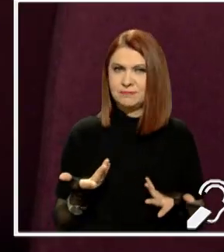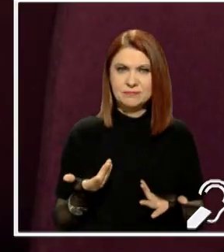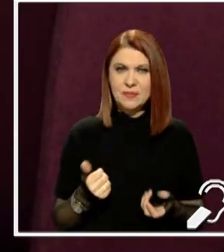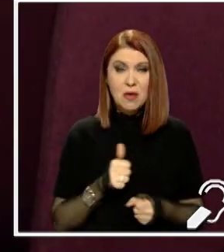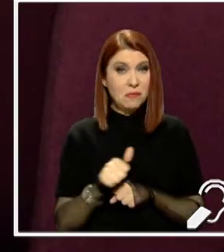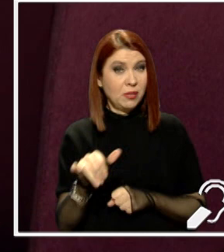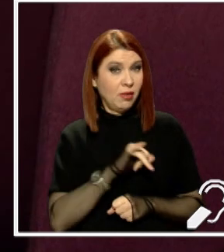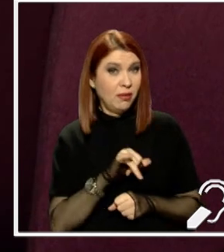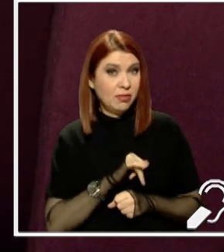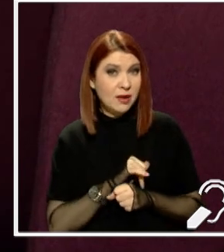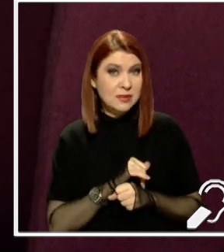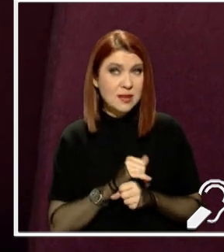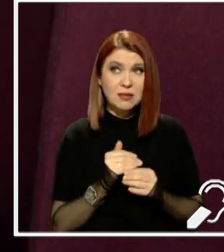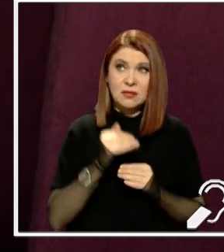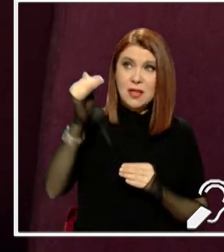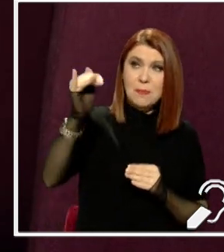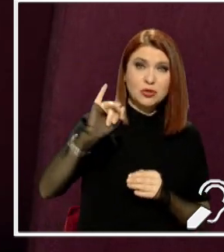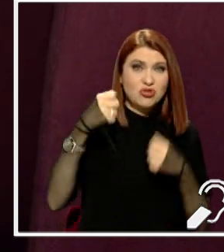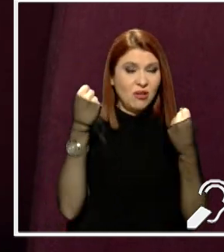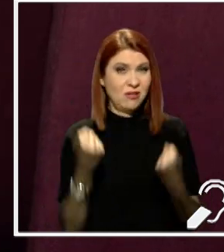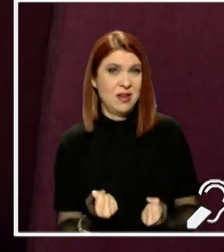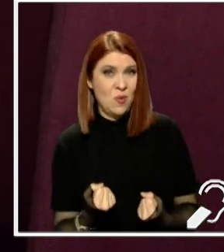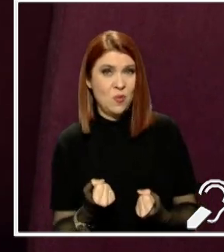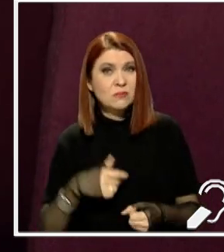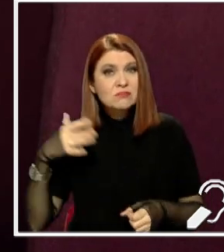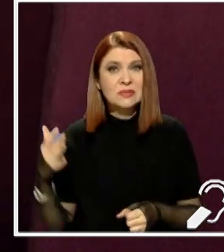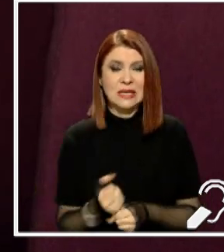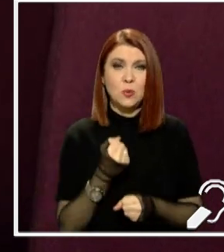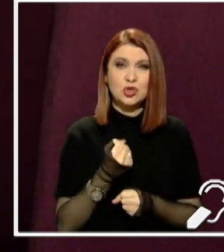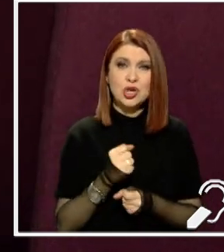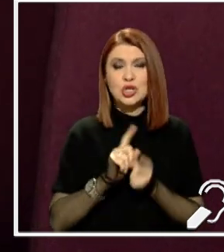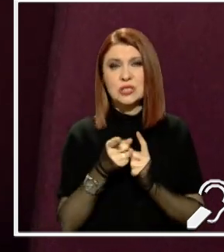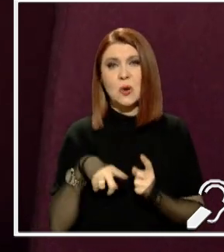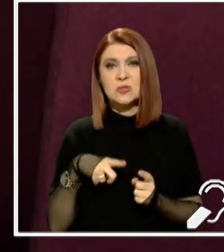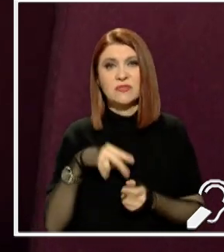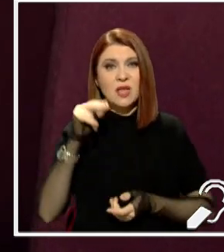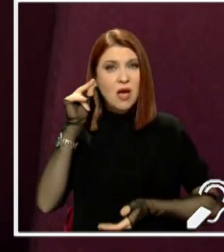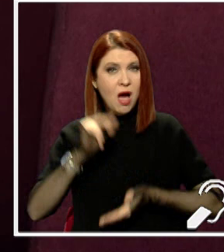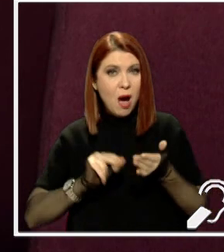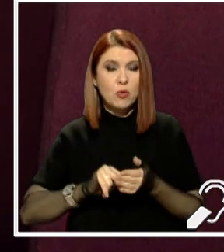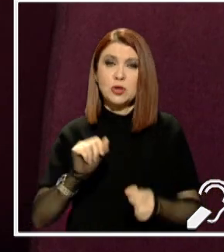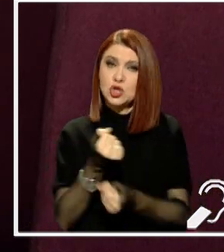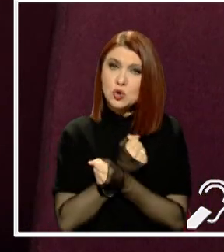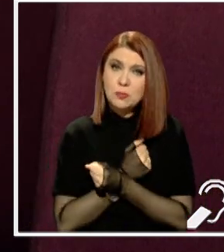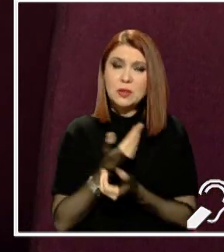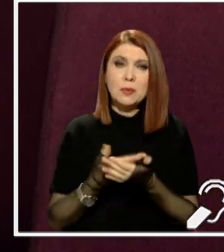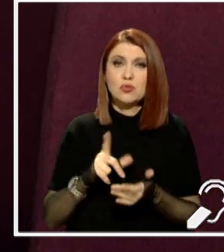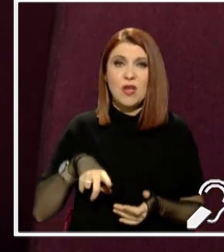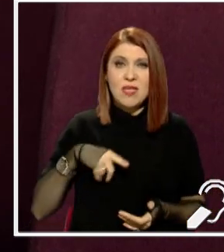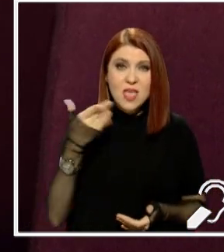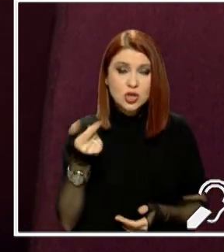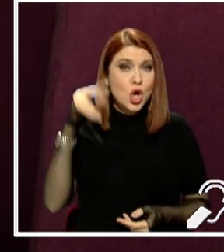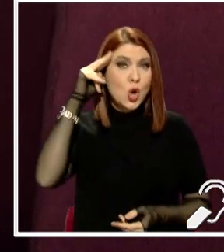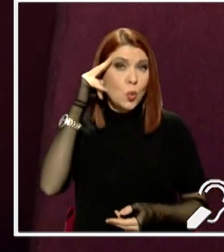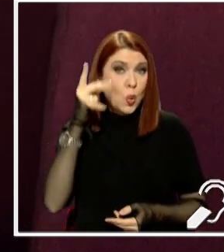foarte interesant pe de parte și destul de dificil să reușești sau să fii validat, să fii iubit pentru ceea ce ești, și